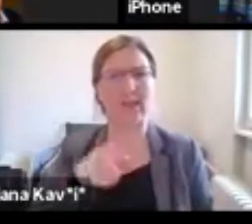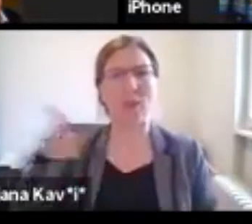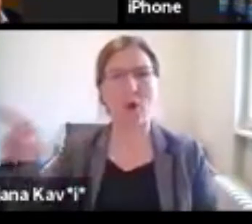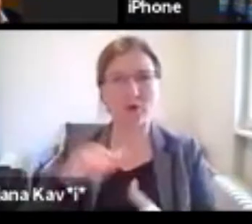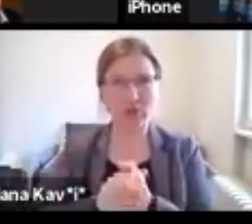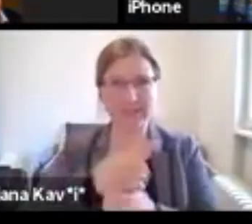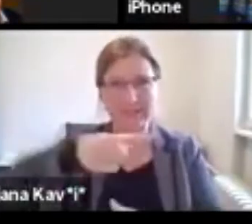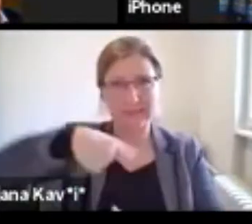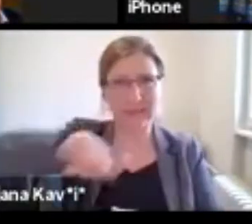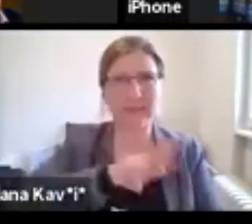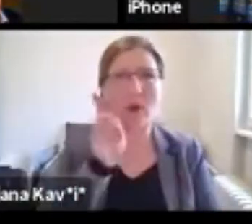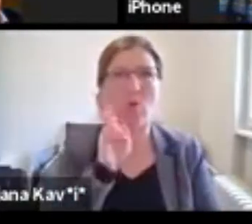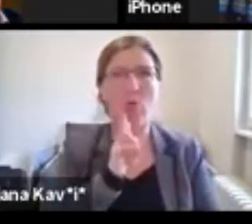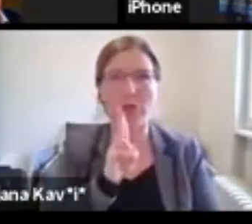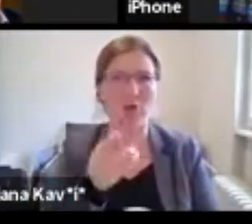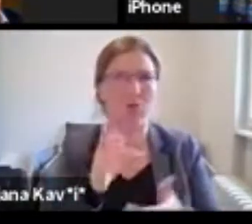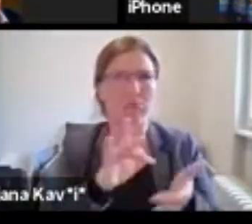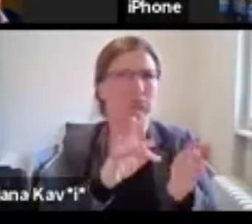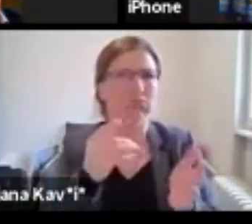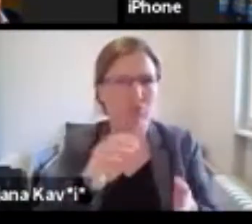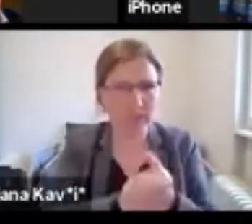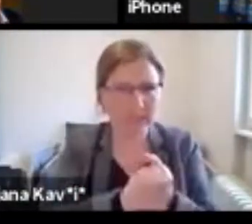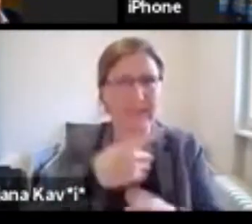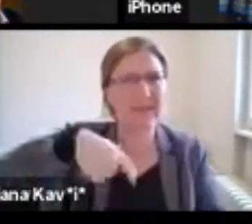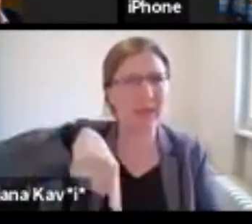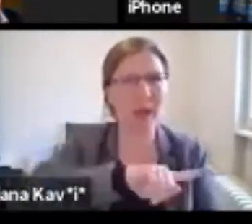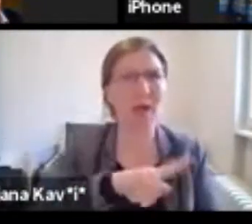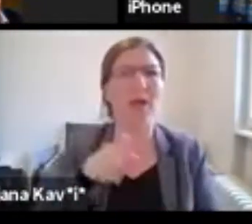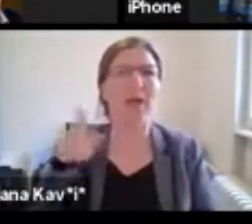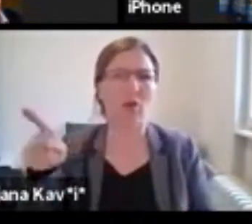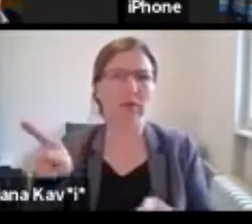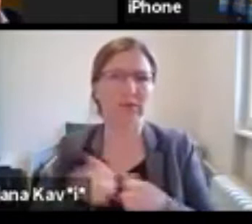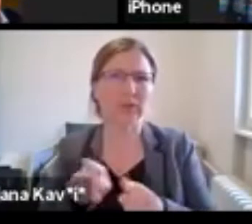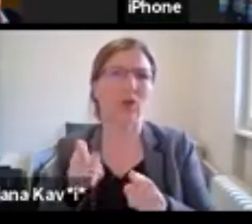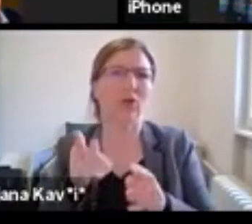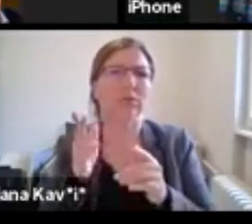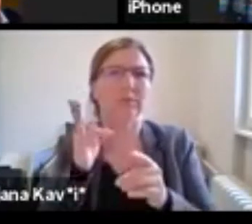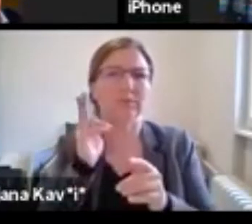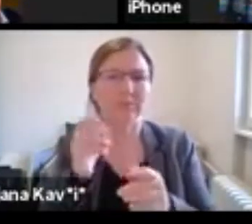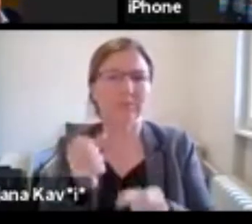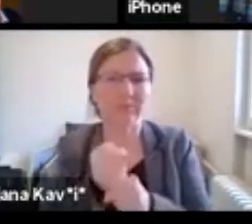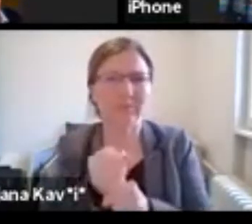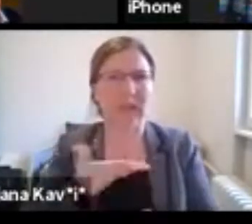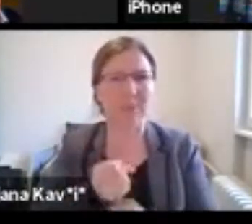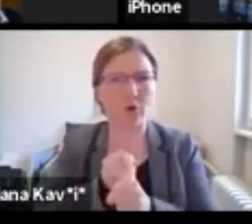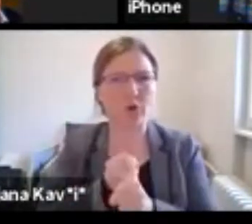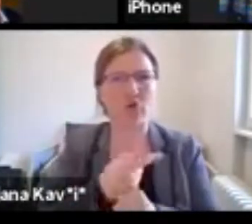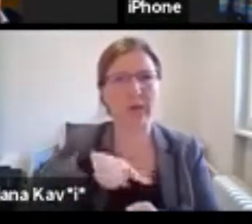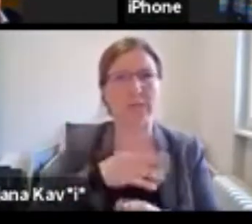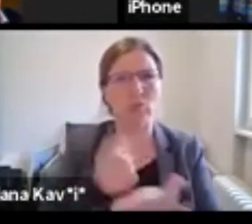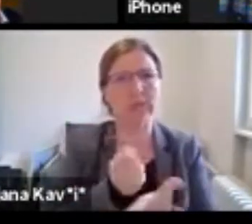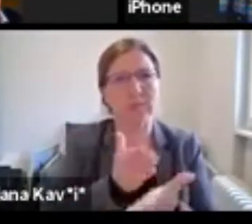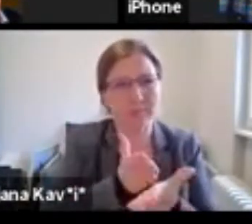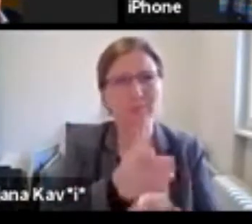i pozvao zapravo da prebrodimo svu ovu situaciju. mi jako dobro osjećamo da je